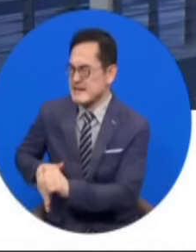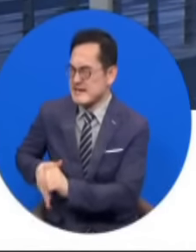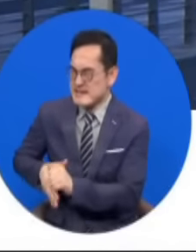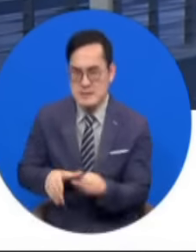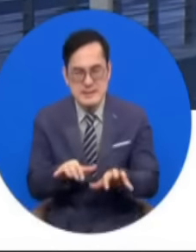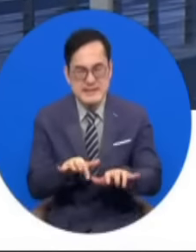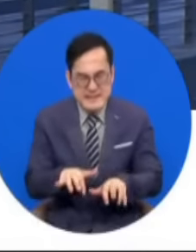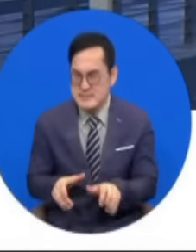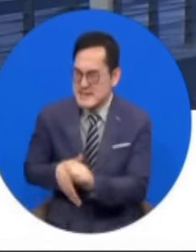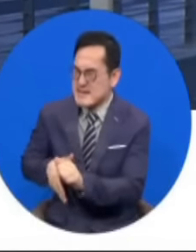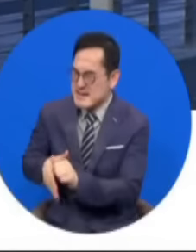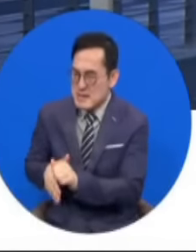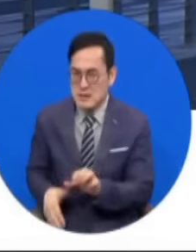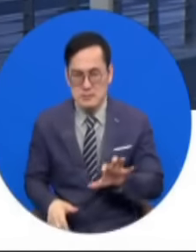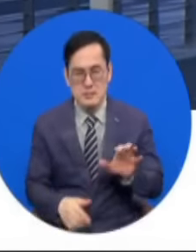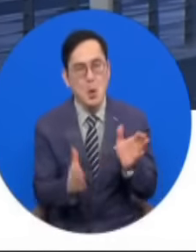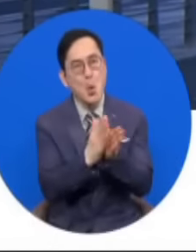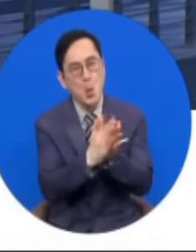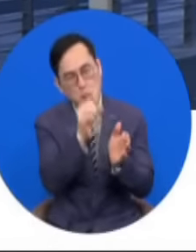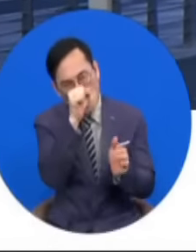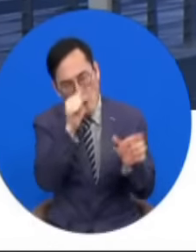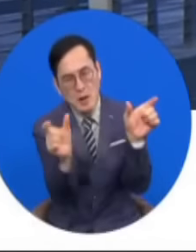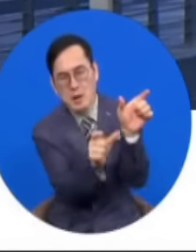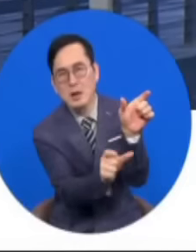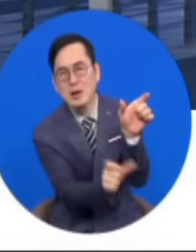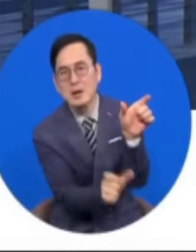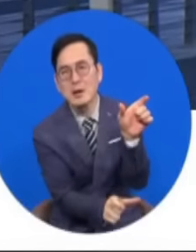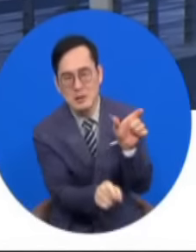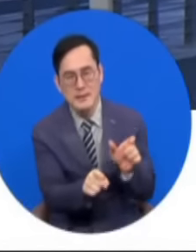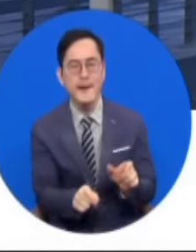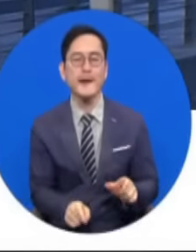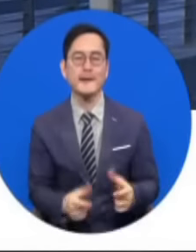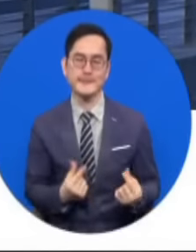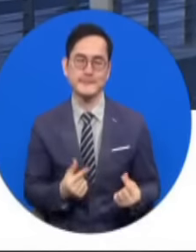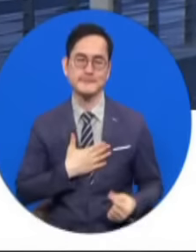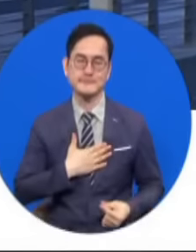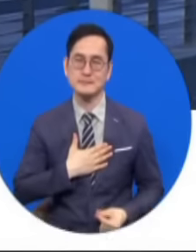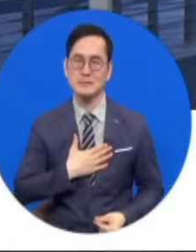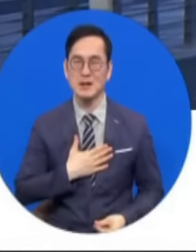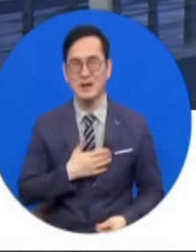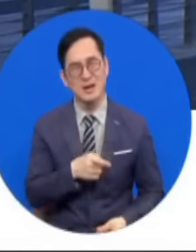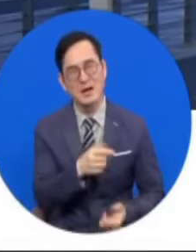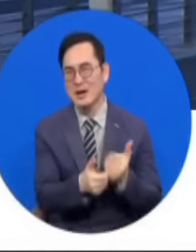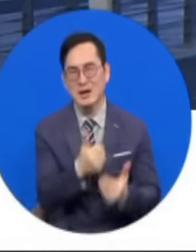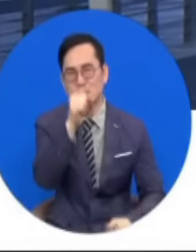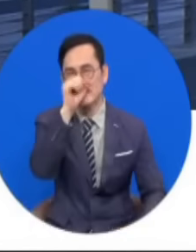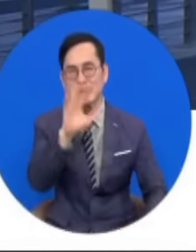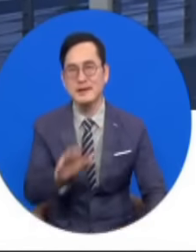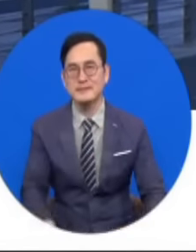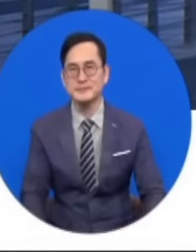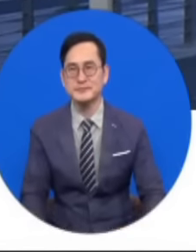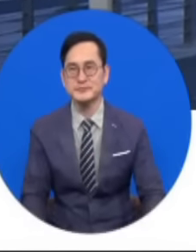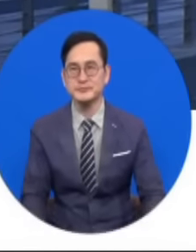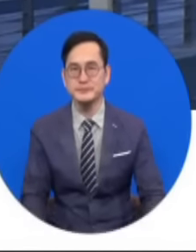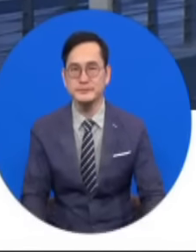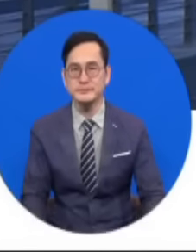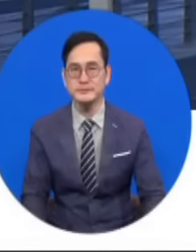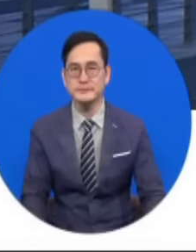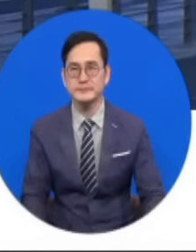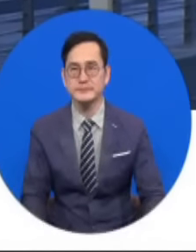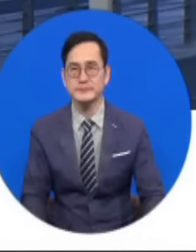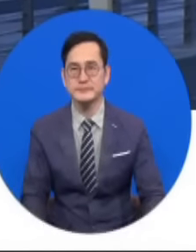댓글에서 중립적인 댓글도 있을 수 있겠죠 그래서 제가 정치인들에게 하고 싶은 이야기는 자기들의 적정 지지자들의 댓글에